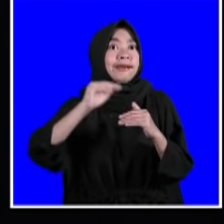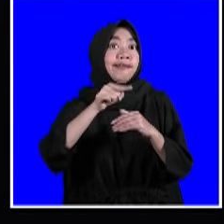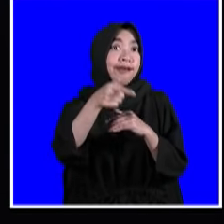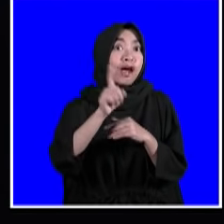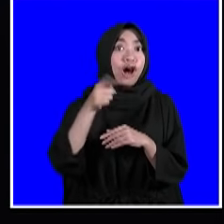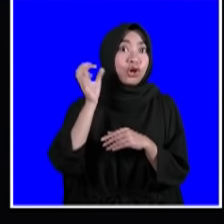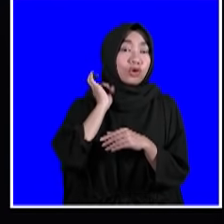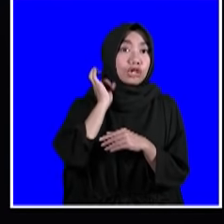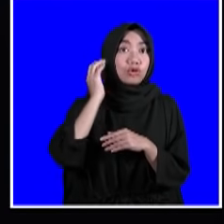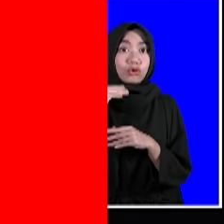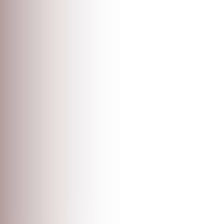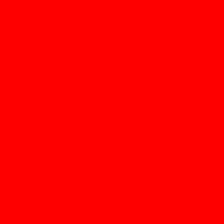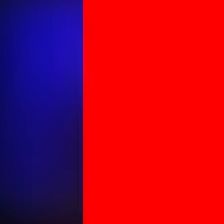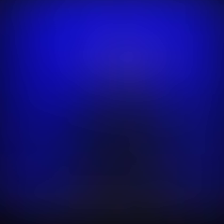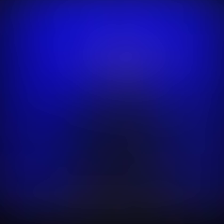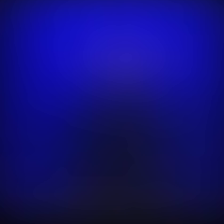dengan risiko investasinya?